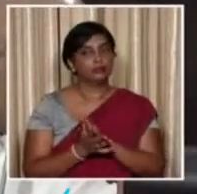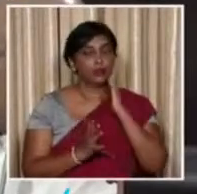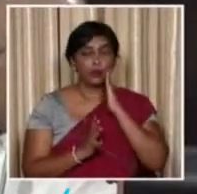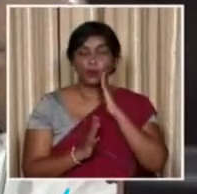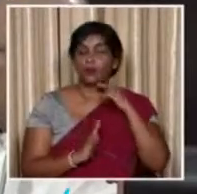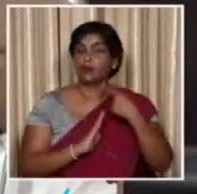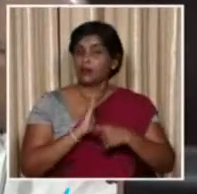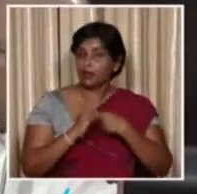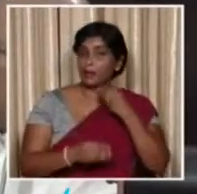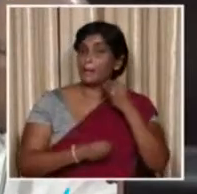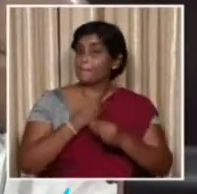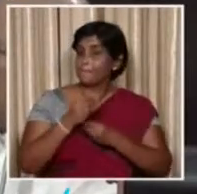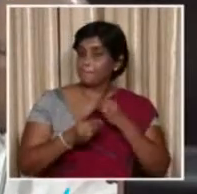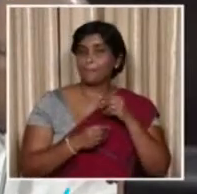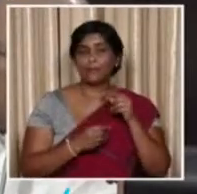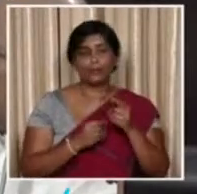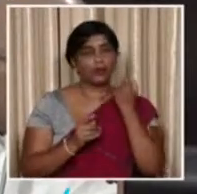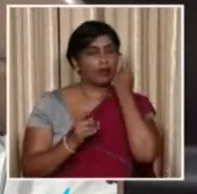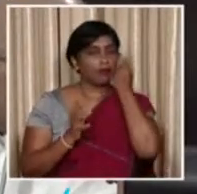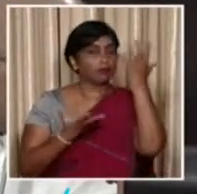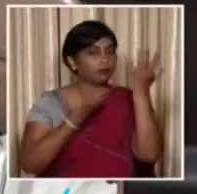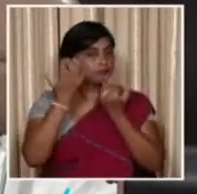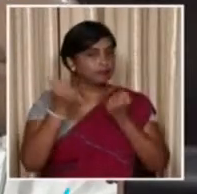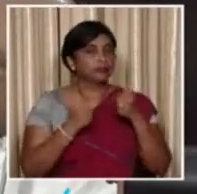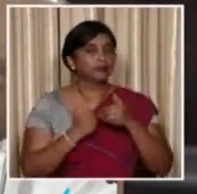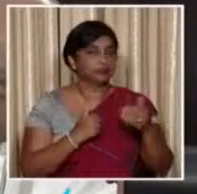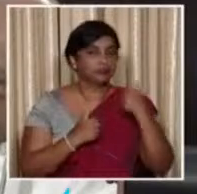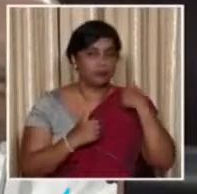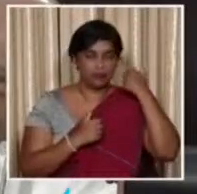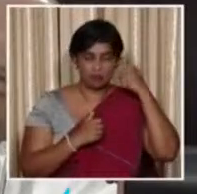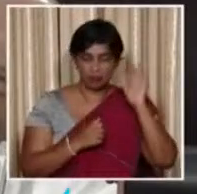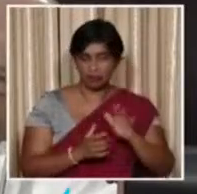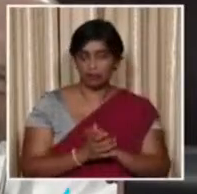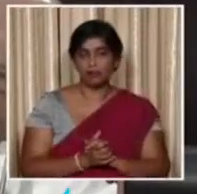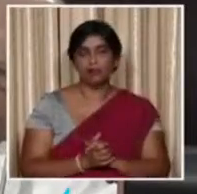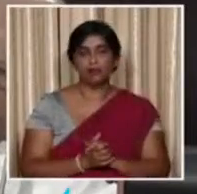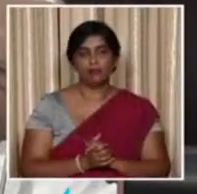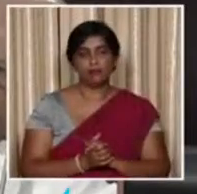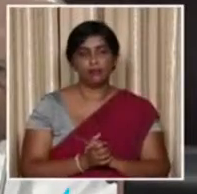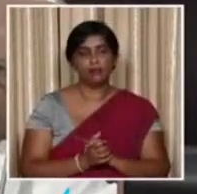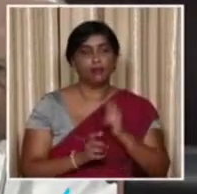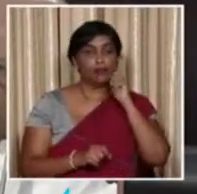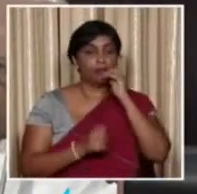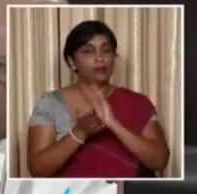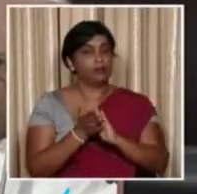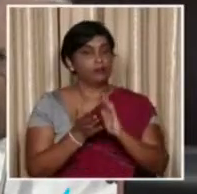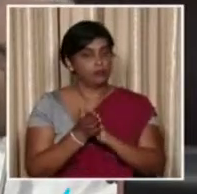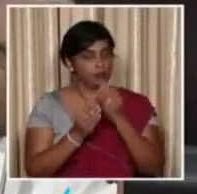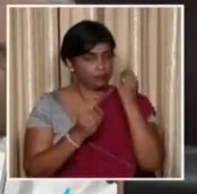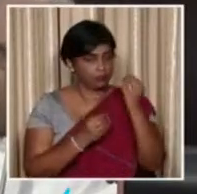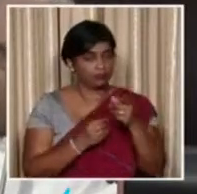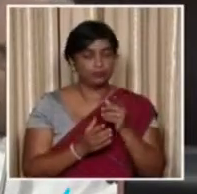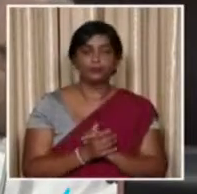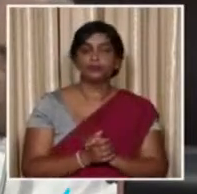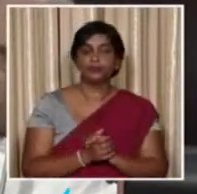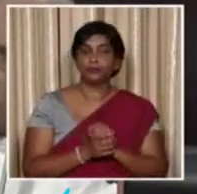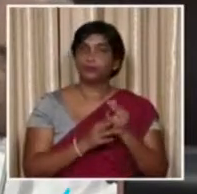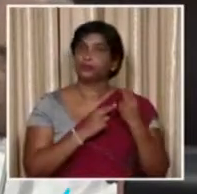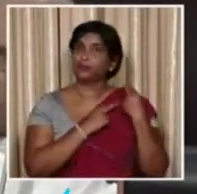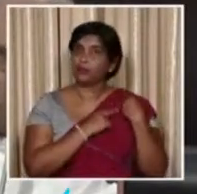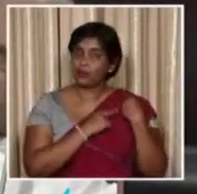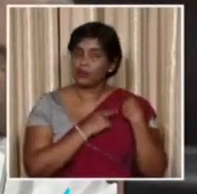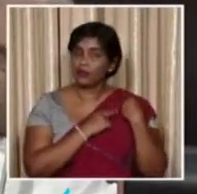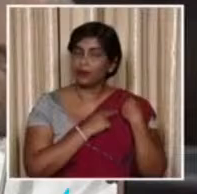විදේශ ආයෝජකයන්ගෙන් යෝජනා කැඳවීමක් අපි බලාපොරොත්තු වෙනවා. මහජන සේවා සැපයීමේදී වගකීම